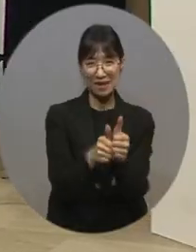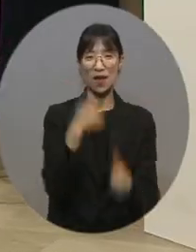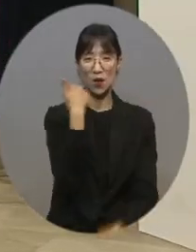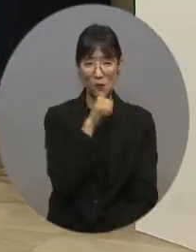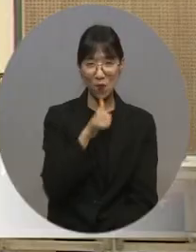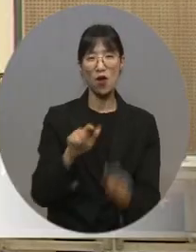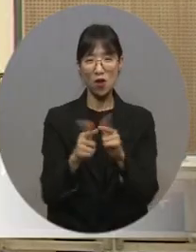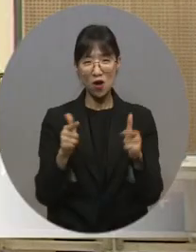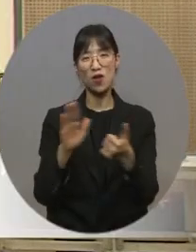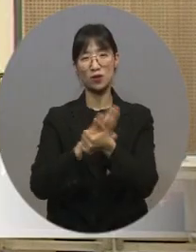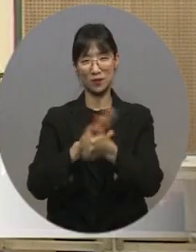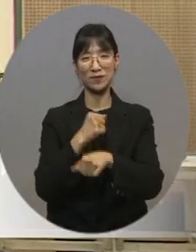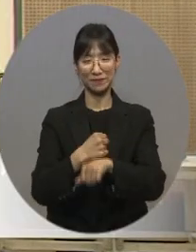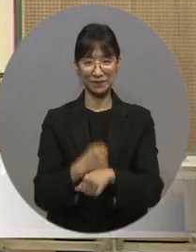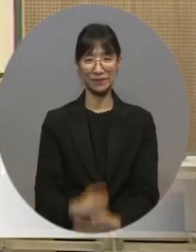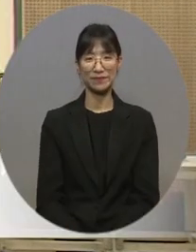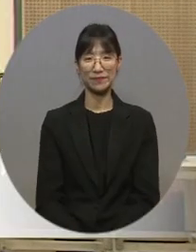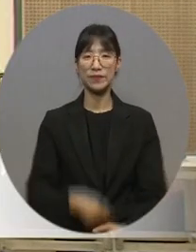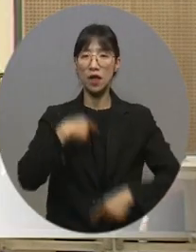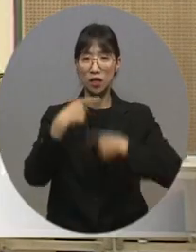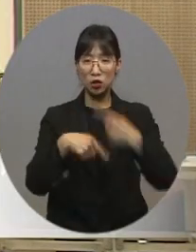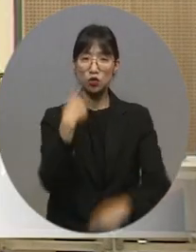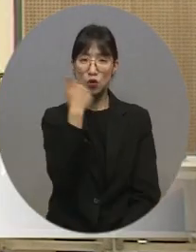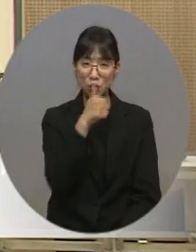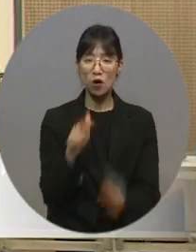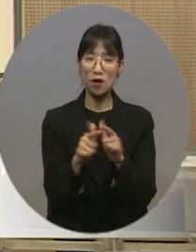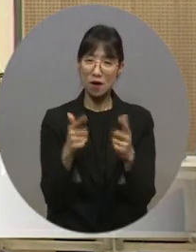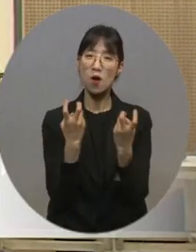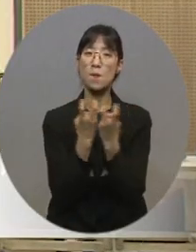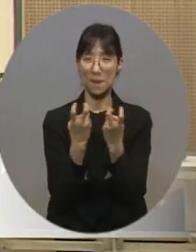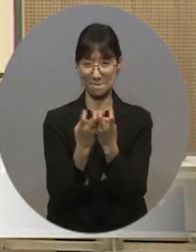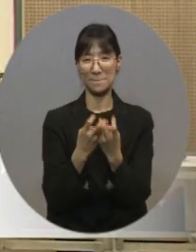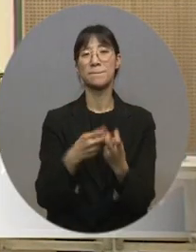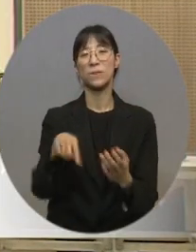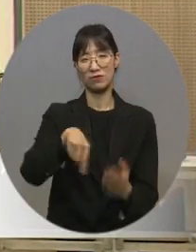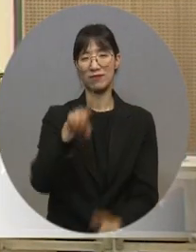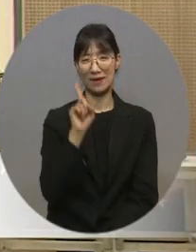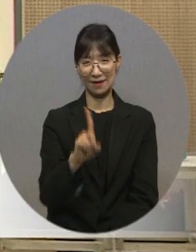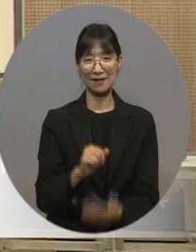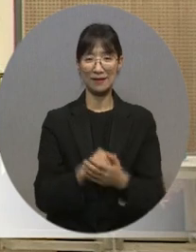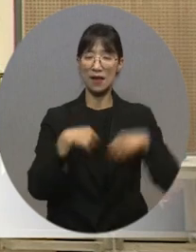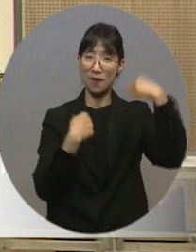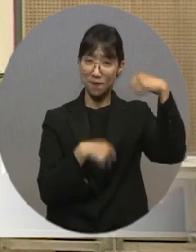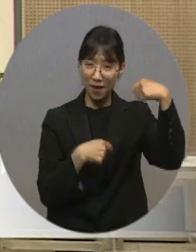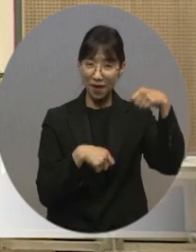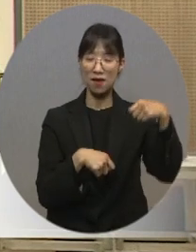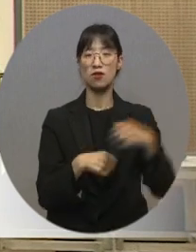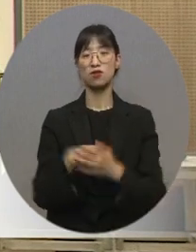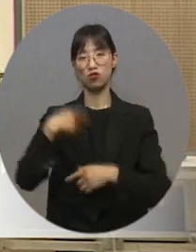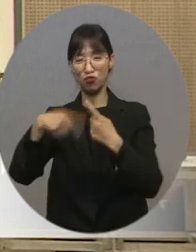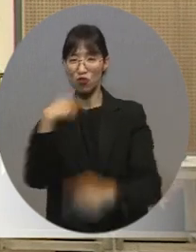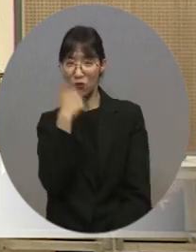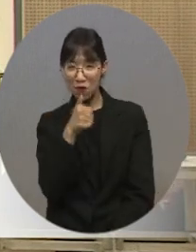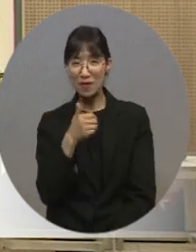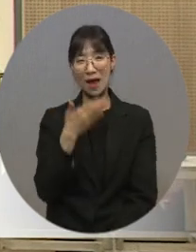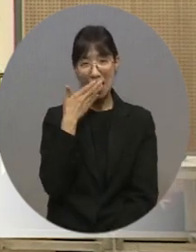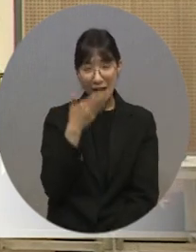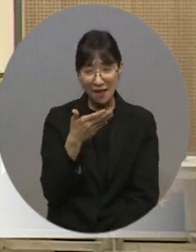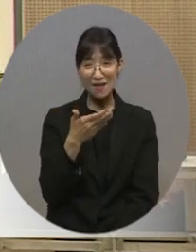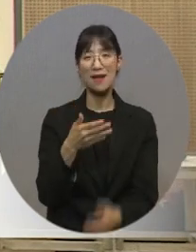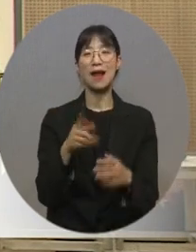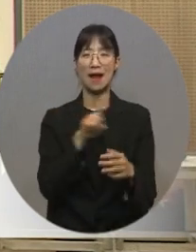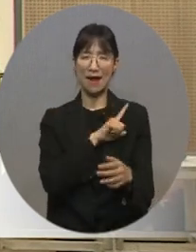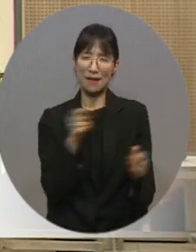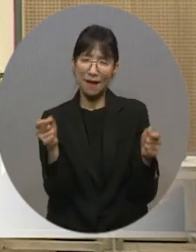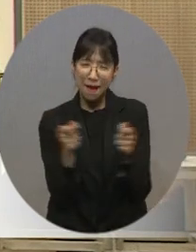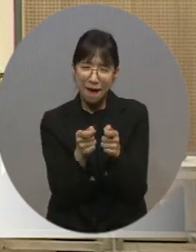있습니다. 수어 통역을 할 수 있는 여러 가지 방법들 중에 하나예요. 일단 배우와 수어 통역사가 가능하면 제일 가까운